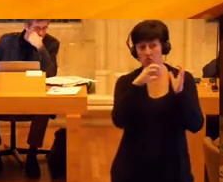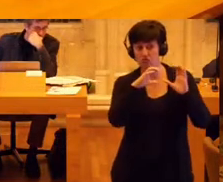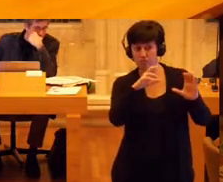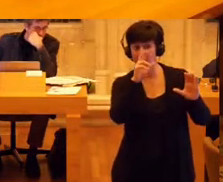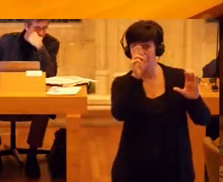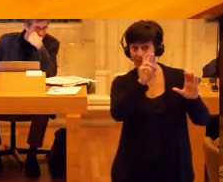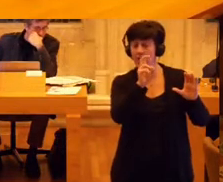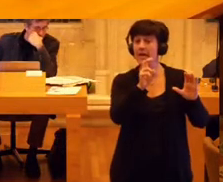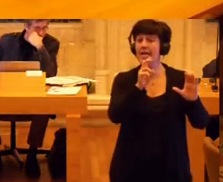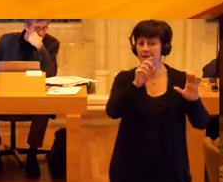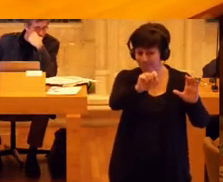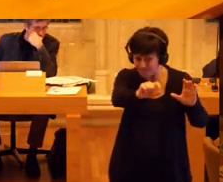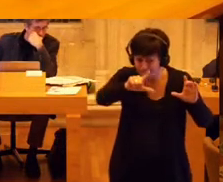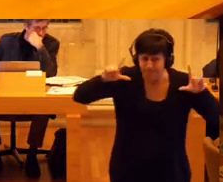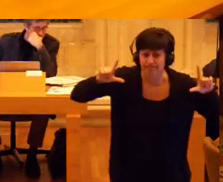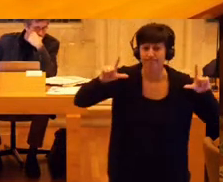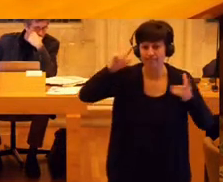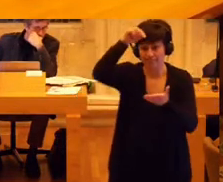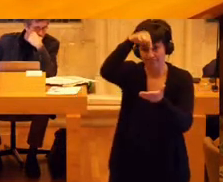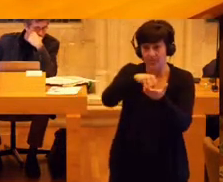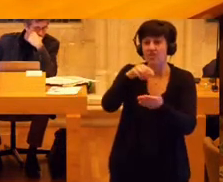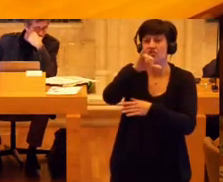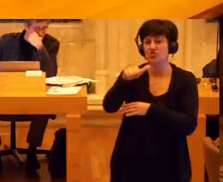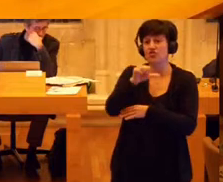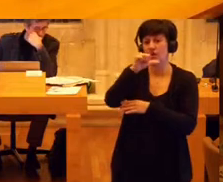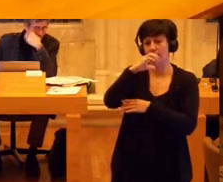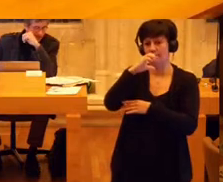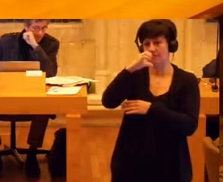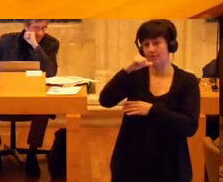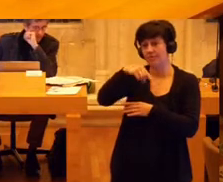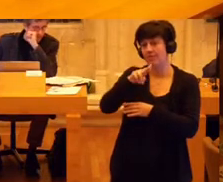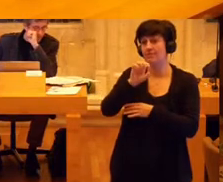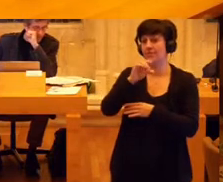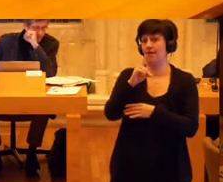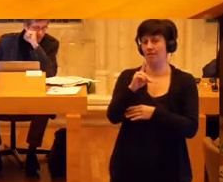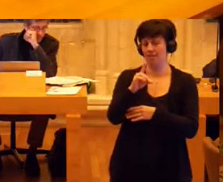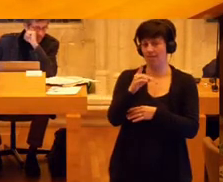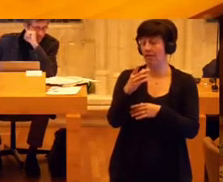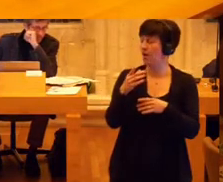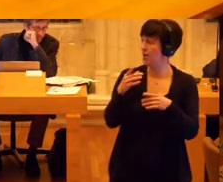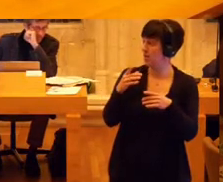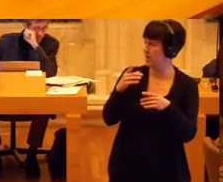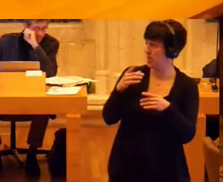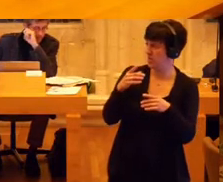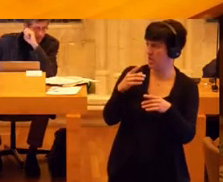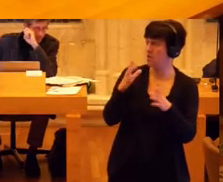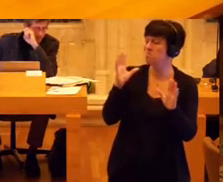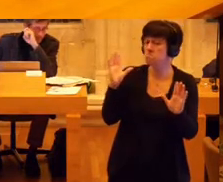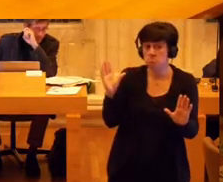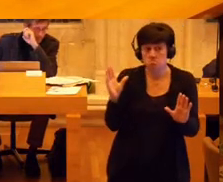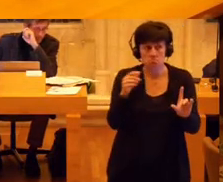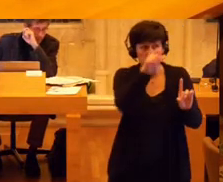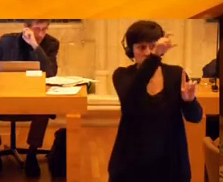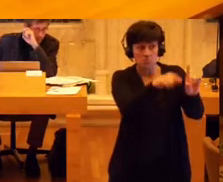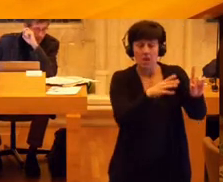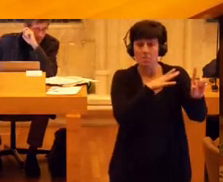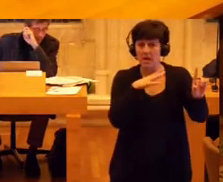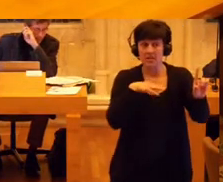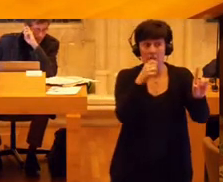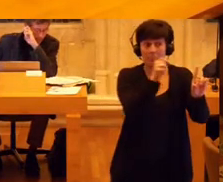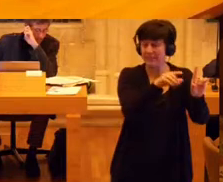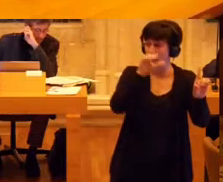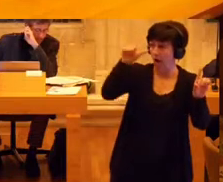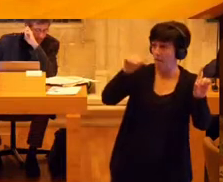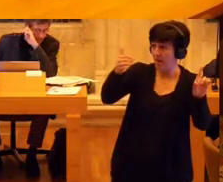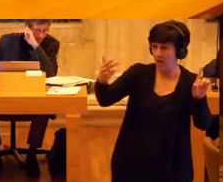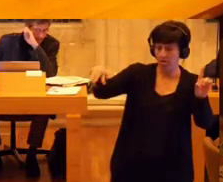site Jacquard, et également confirmer les propos rassurants qui ont été donnés à propos de la Halle Molière.